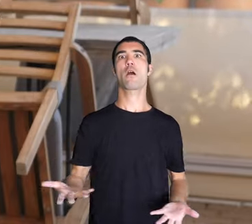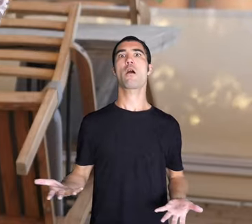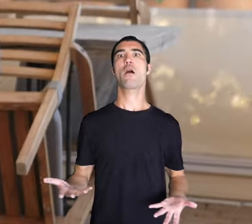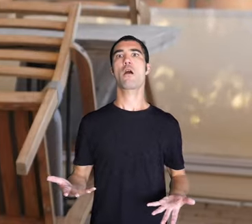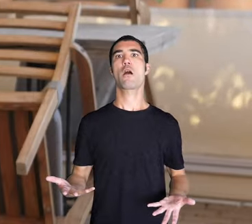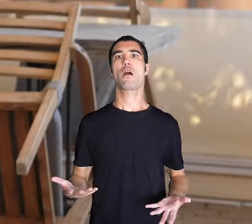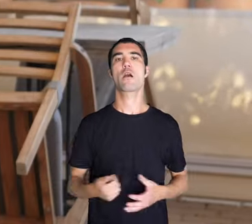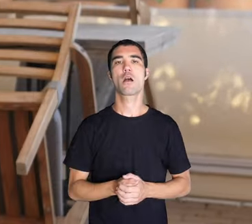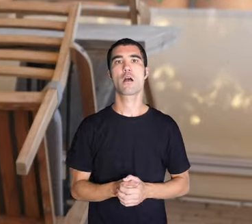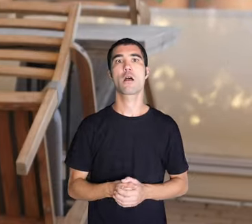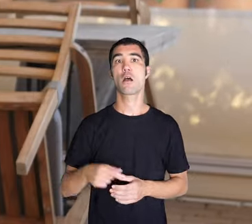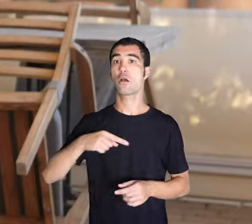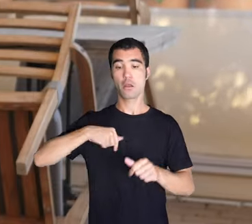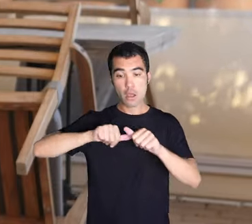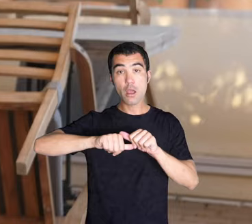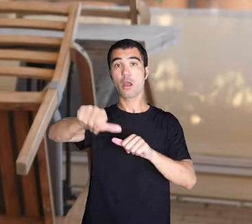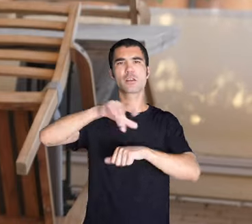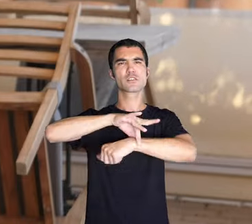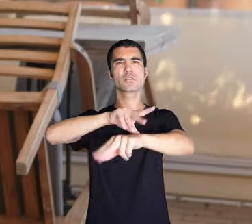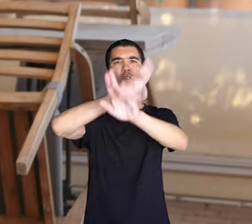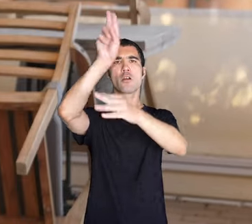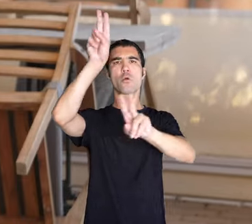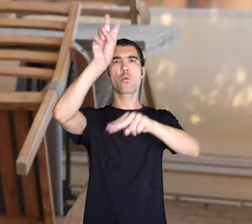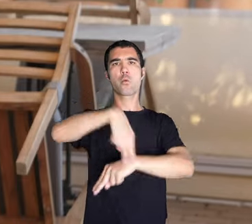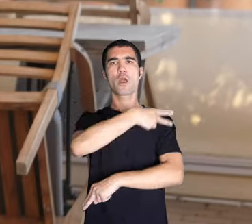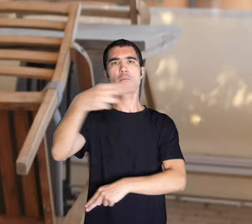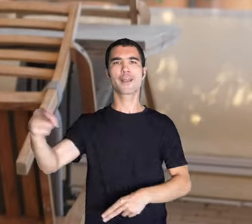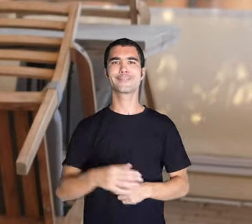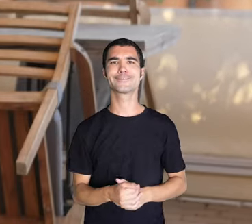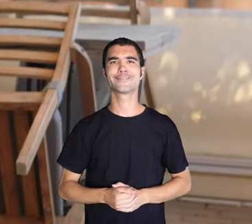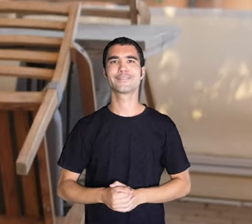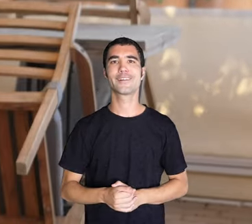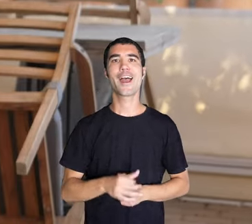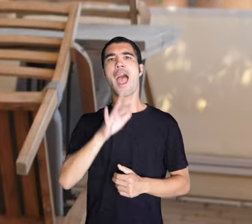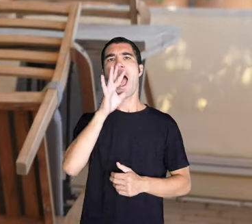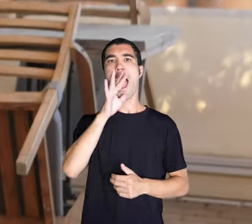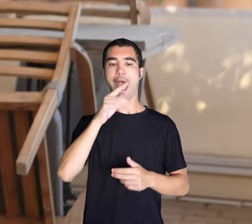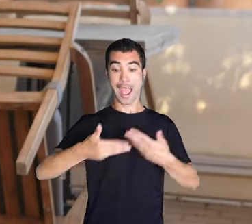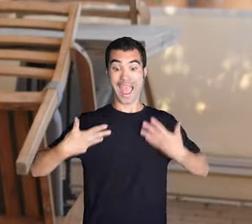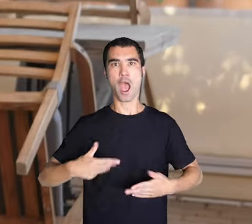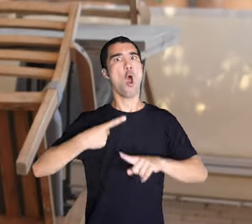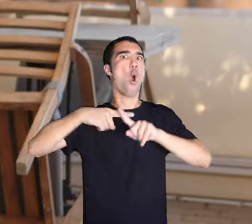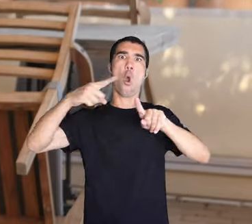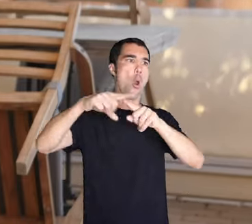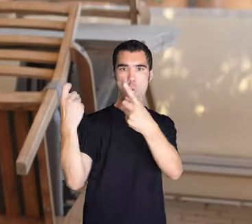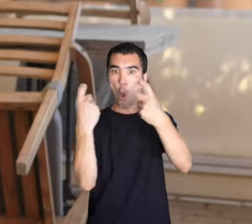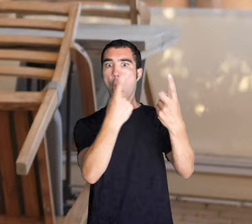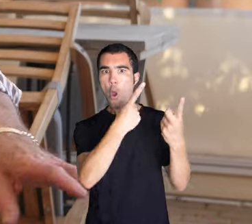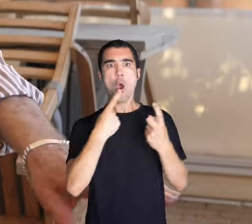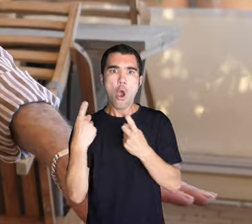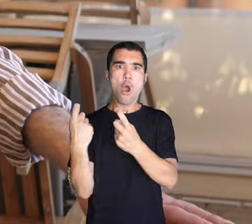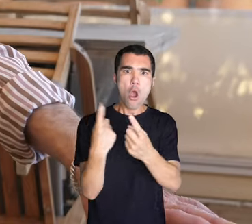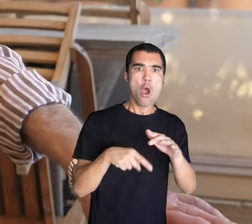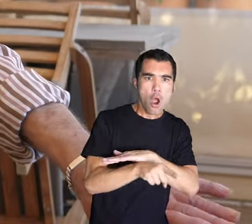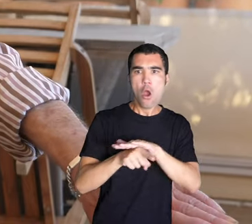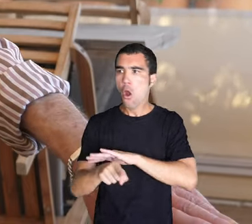venir davant, ja no el vaig posar punts de seguros. Ara demana molt d'així, però ara... Me va